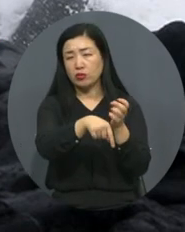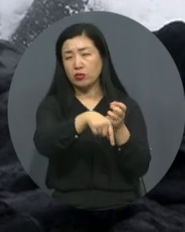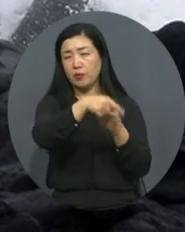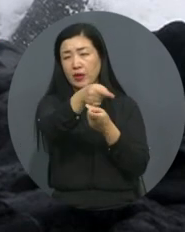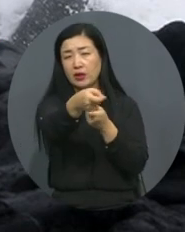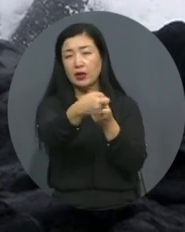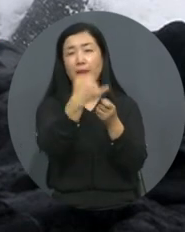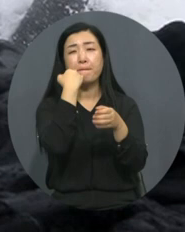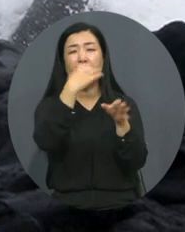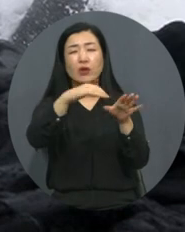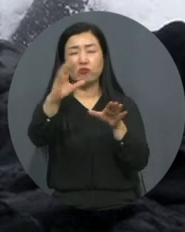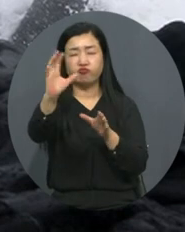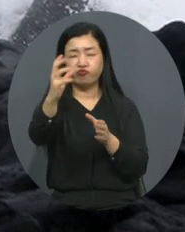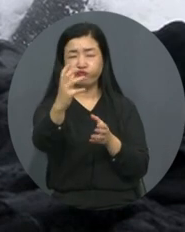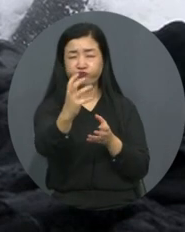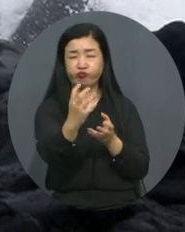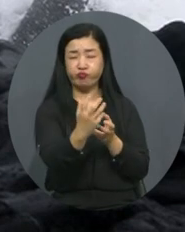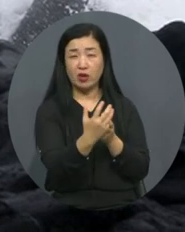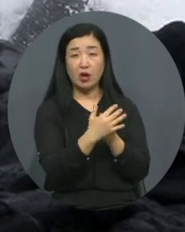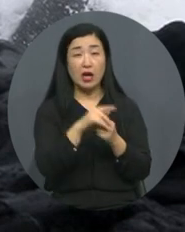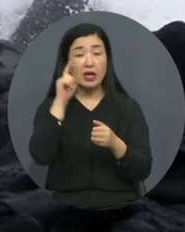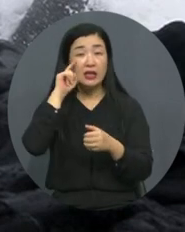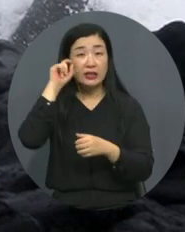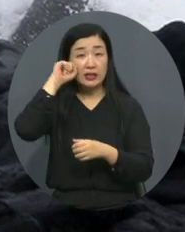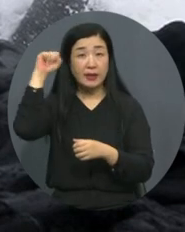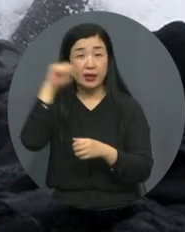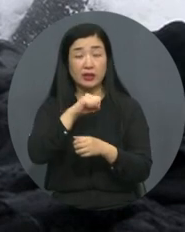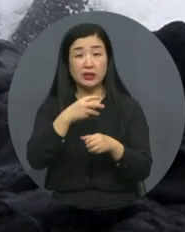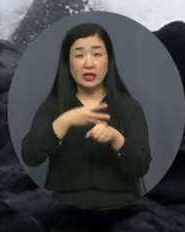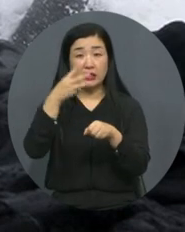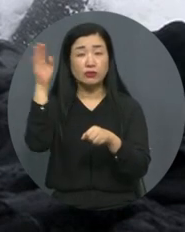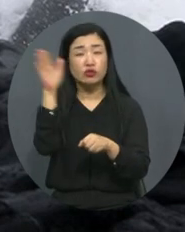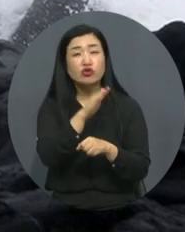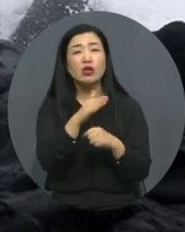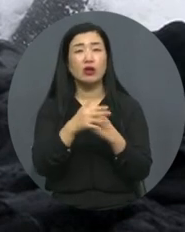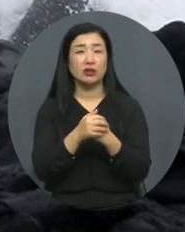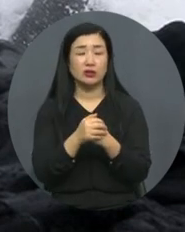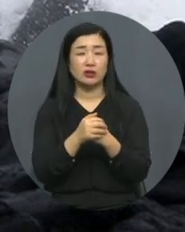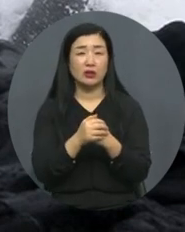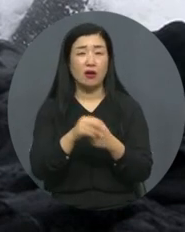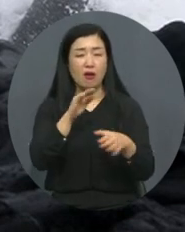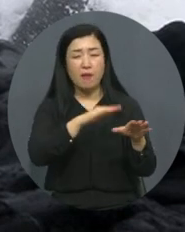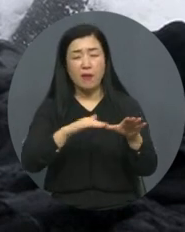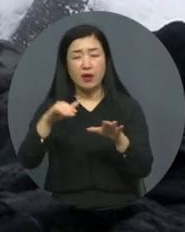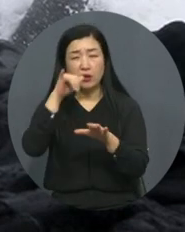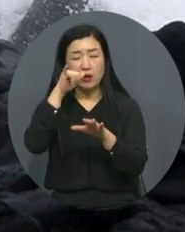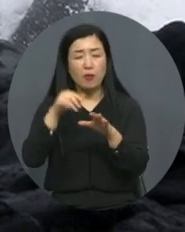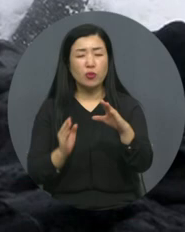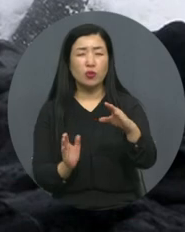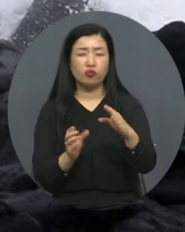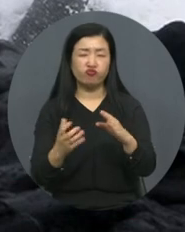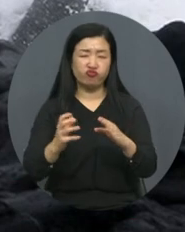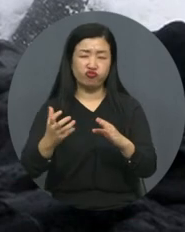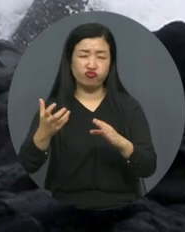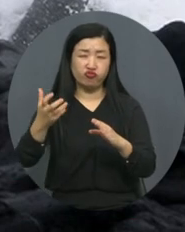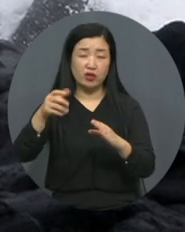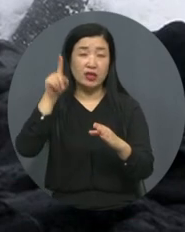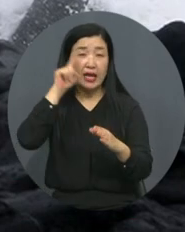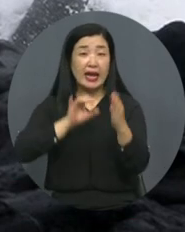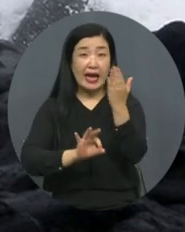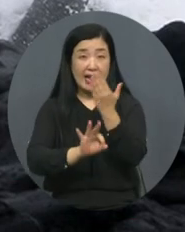부근 바다로 다가오겠고요 내일 새벽 3시쯤 성산동쪽 130km 부근 바다를 통과한 뒤 내일